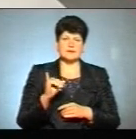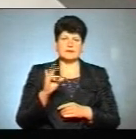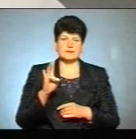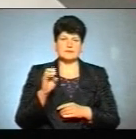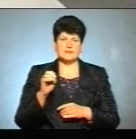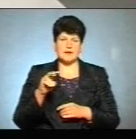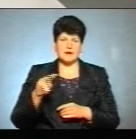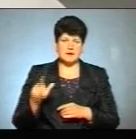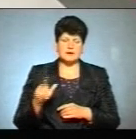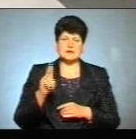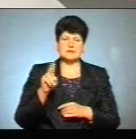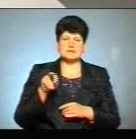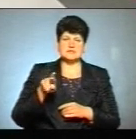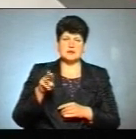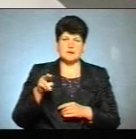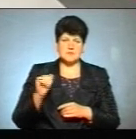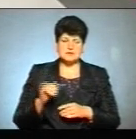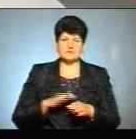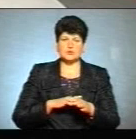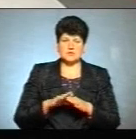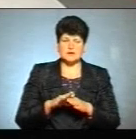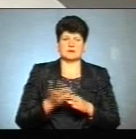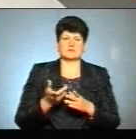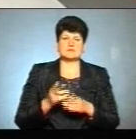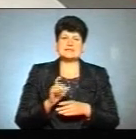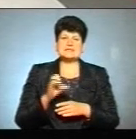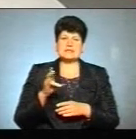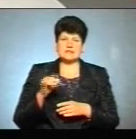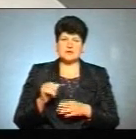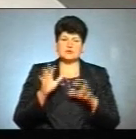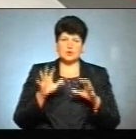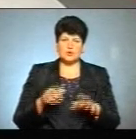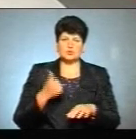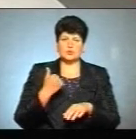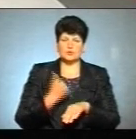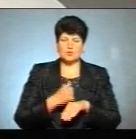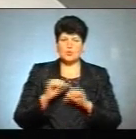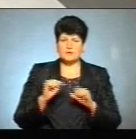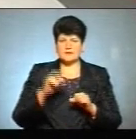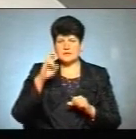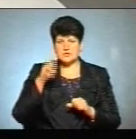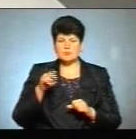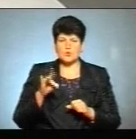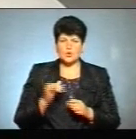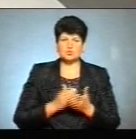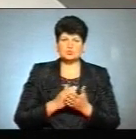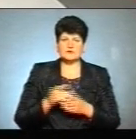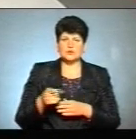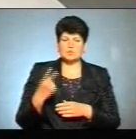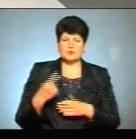начальник управління державного нагляду за дотриманням санітарного законодавства головного управління Держпродспоживслужби в Тернопільській області. Мої